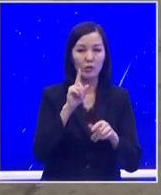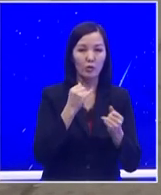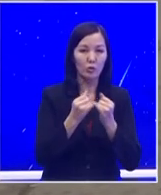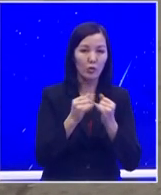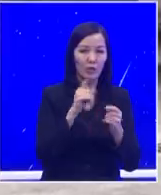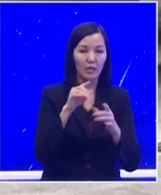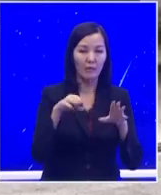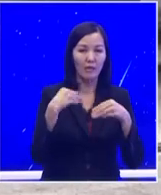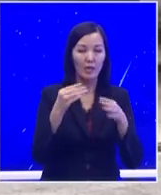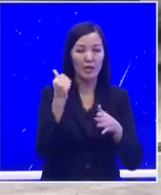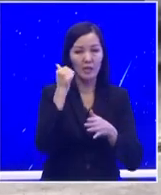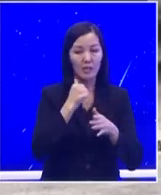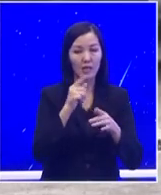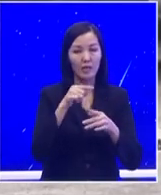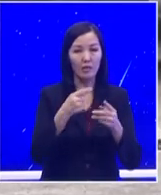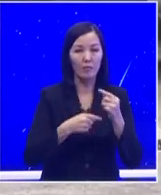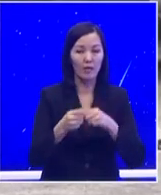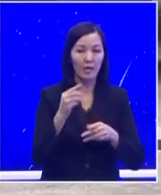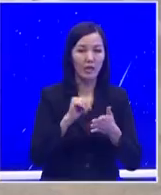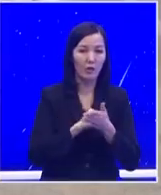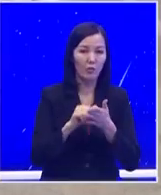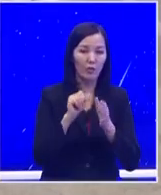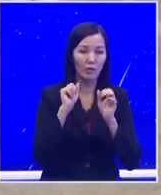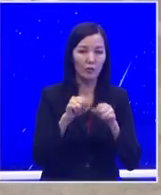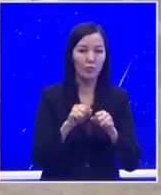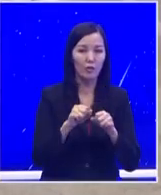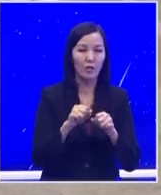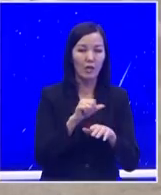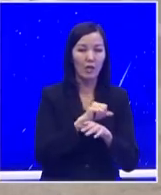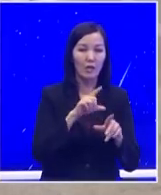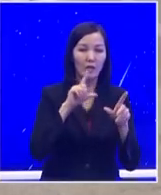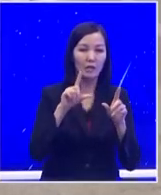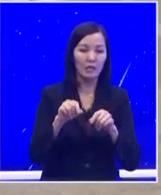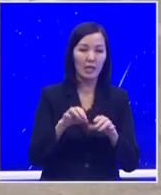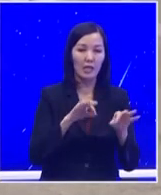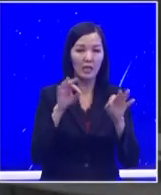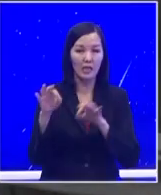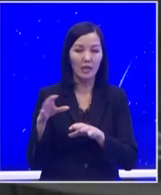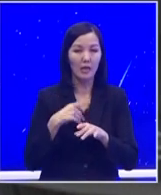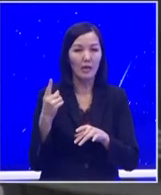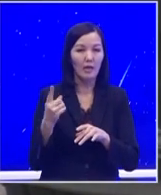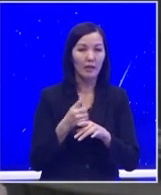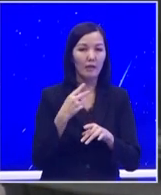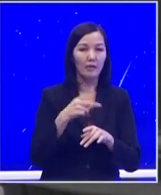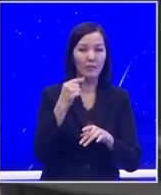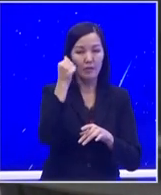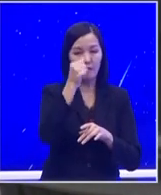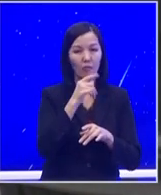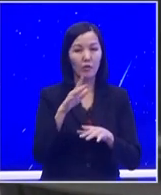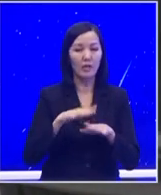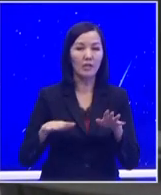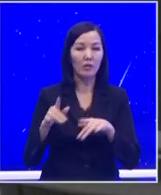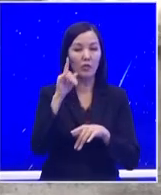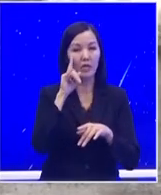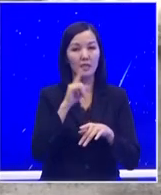Ему возвратят его старые номера и документы на машину, чтобы он смог вывезти транспорт из страны. Но после 1 марта 2021 года по территории